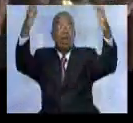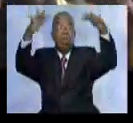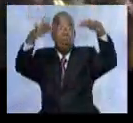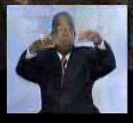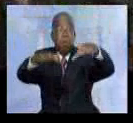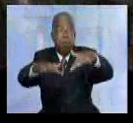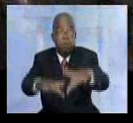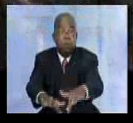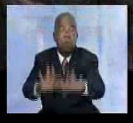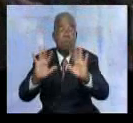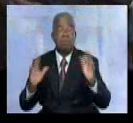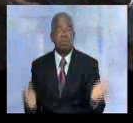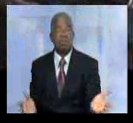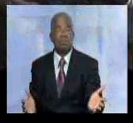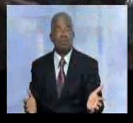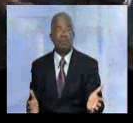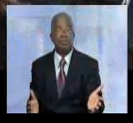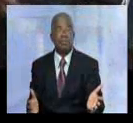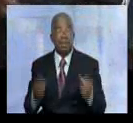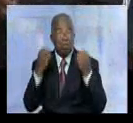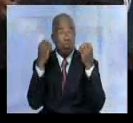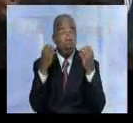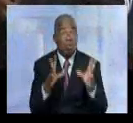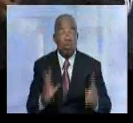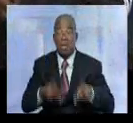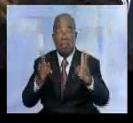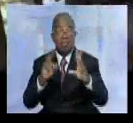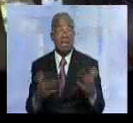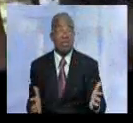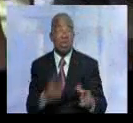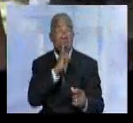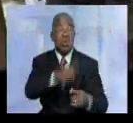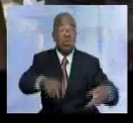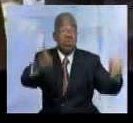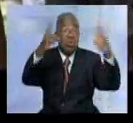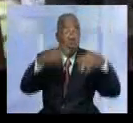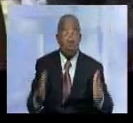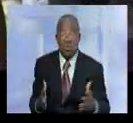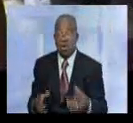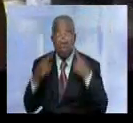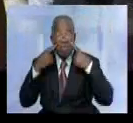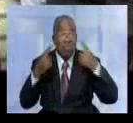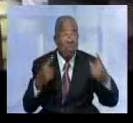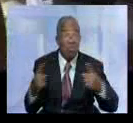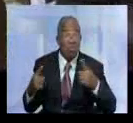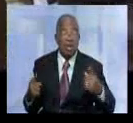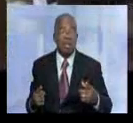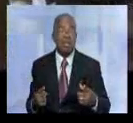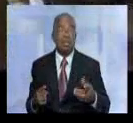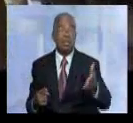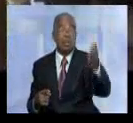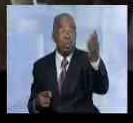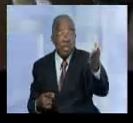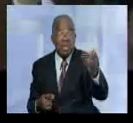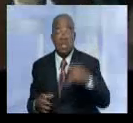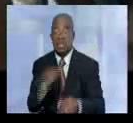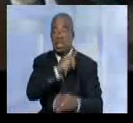quelques objets. Un autre témoin présent au moment même de l'effondrement. Je m'appelle Diallo Amadou Djoudé, je suis le boutiquier sur le rue